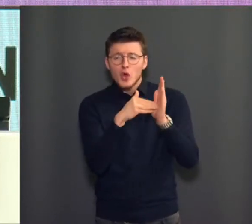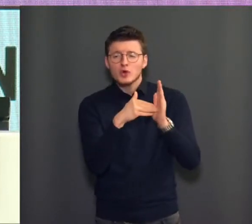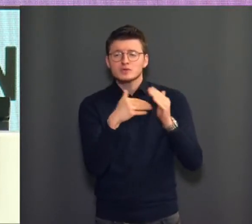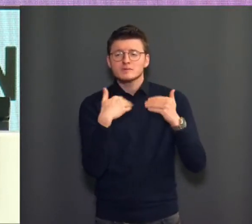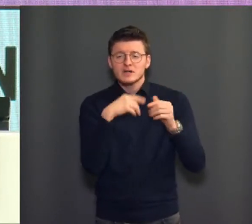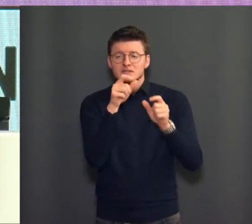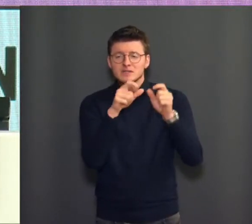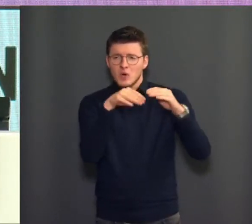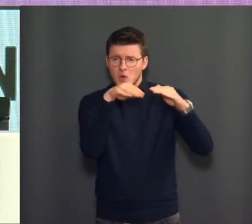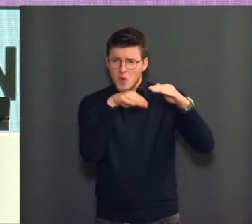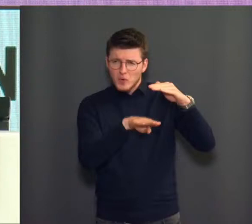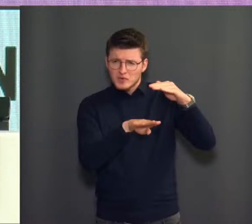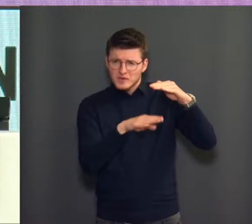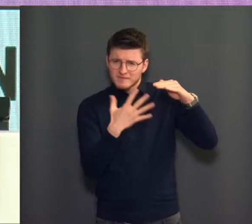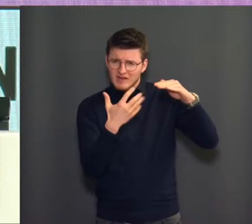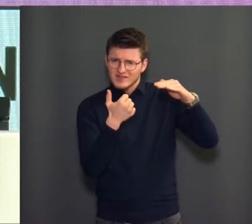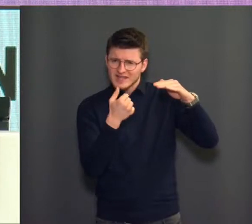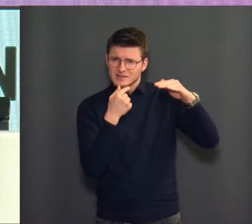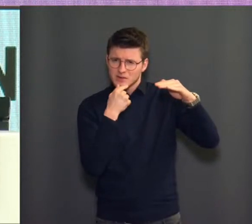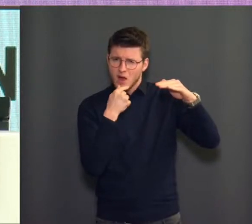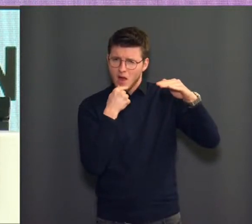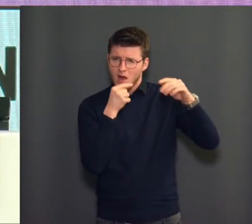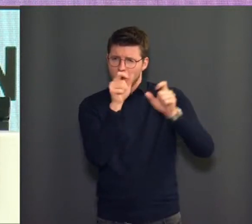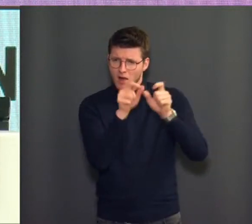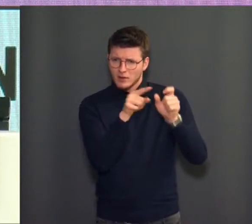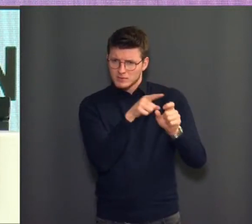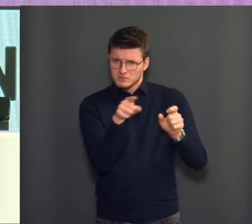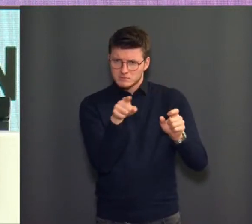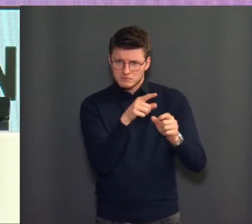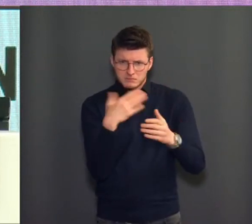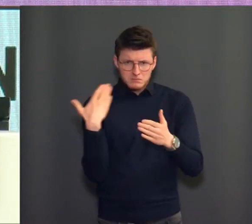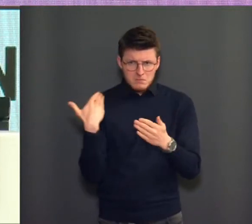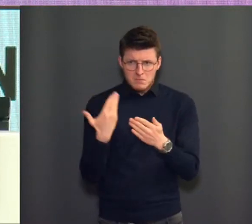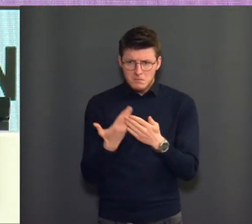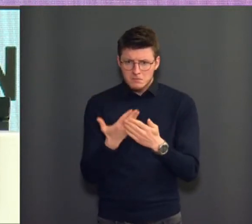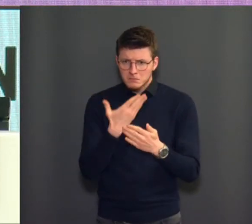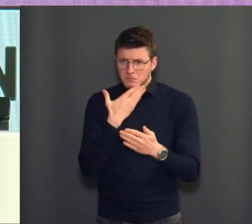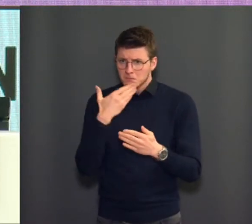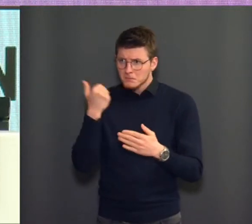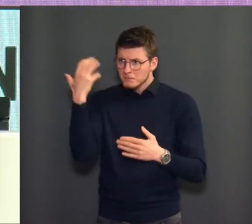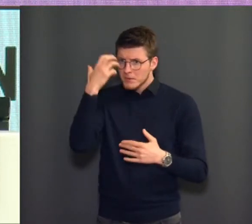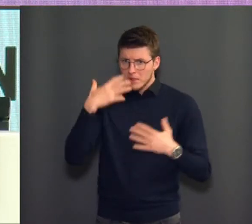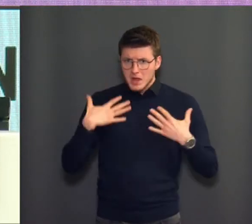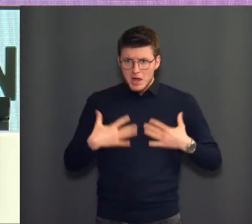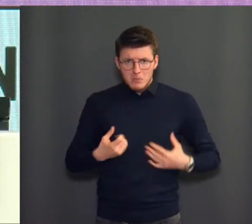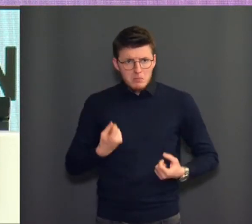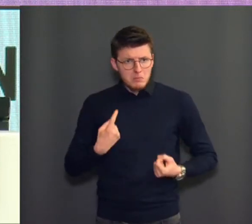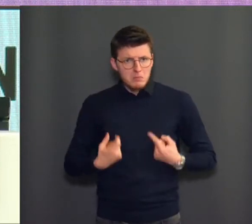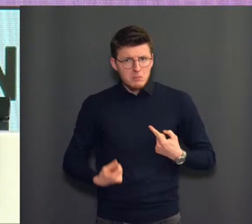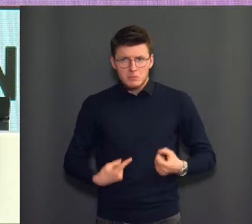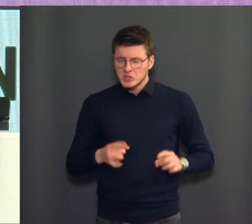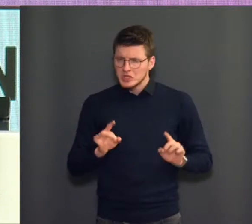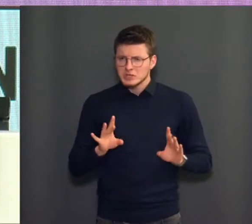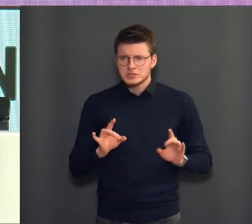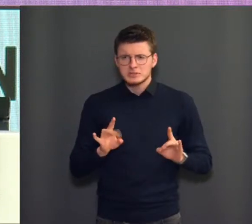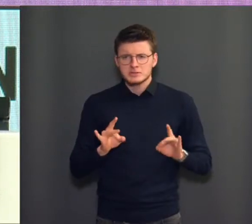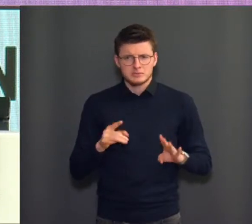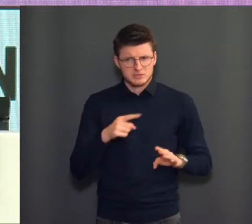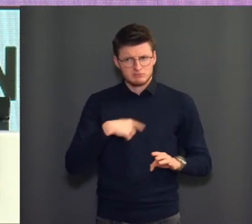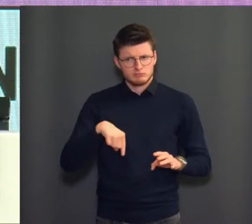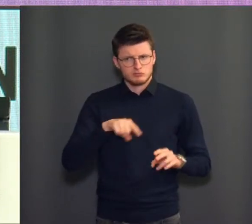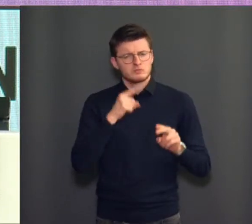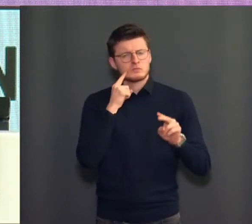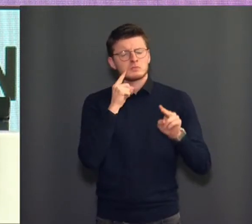dan 65 jaar. En dit is zonder problemen verlopen. We gaan dus heel goed kijken naar de verdere gegevens